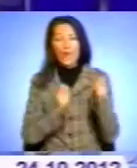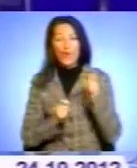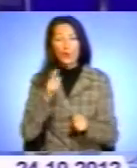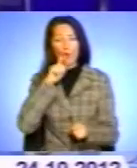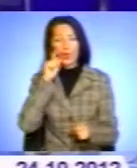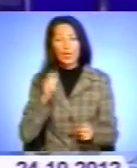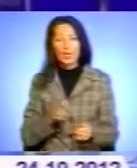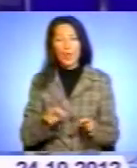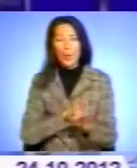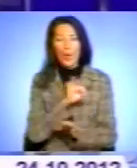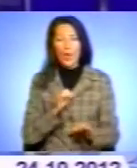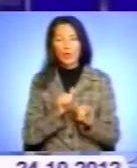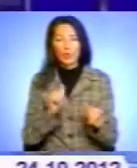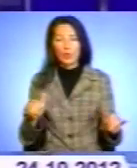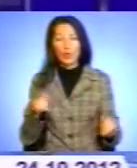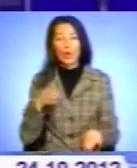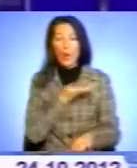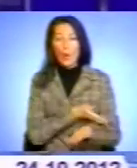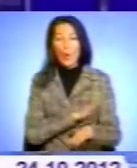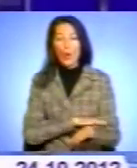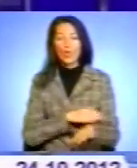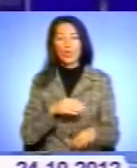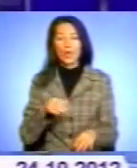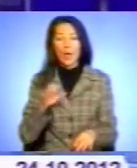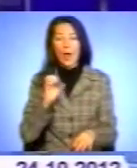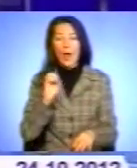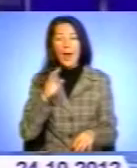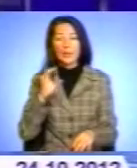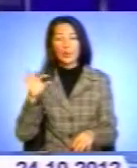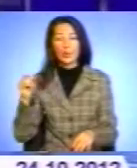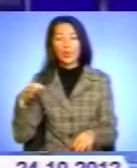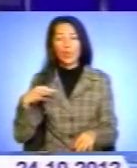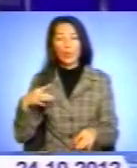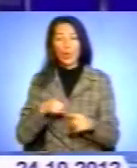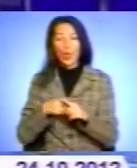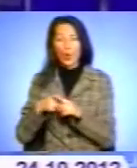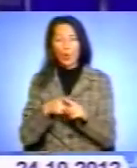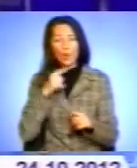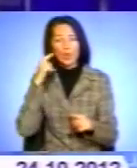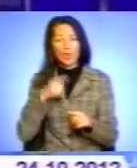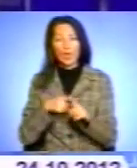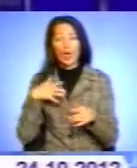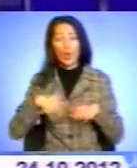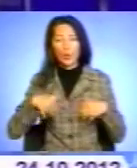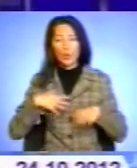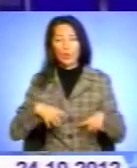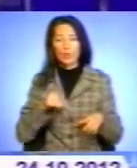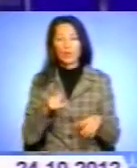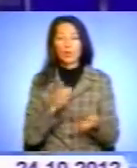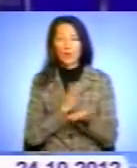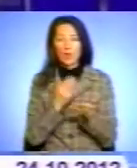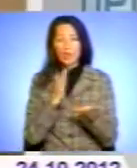розвитку» з Польщею, Росією, Естонією, Білорусі та Грузії. Вони вже досягли позитивних змін в економіці завдяки інтенсивним